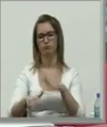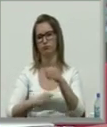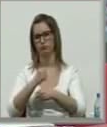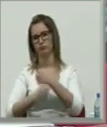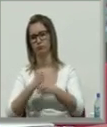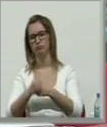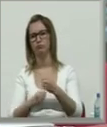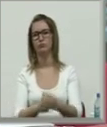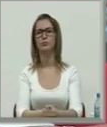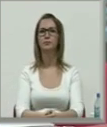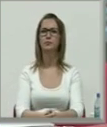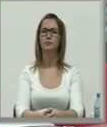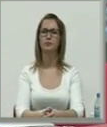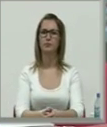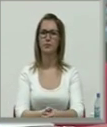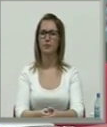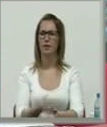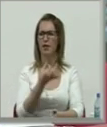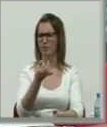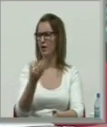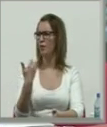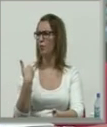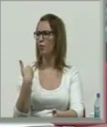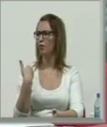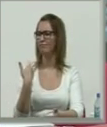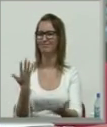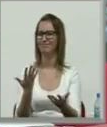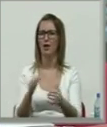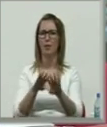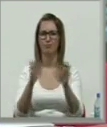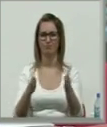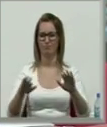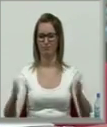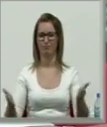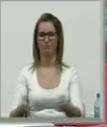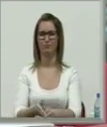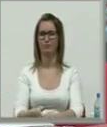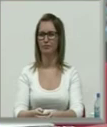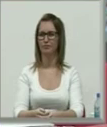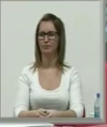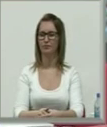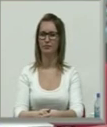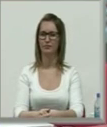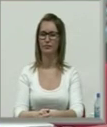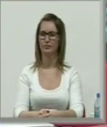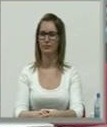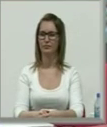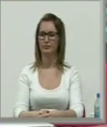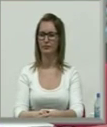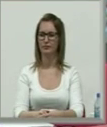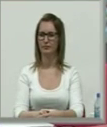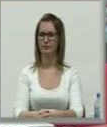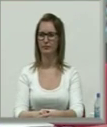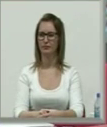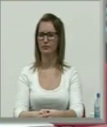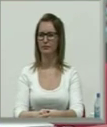Państwo, właściwie pytanie dzisiaj też padło, miejsce na pudle. No, miejsca na podium zajmowaliśmy przez cały ubiegły rok i to jest wynik